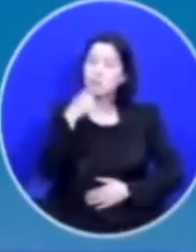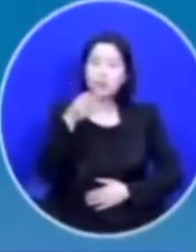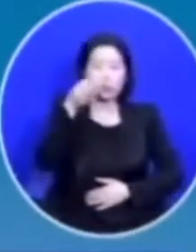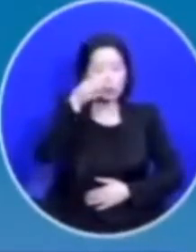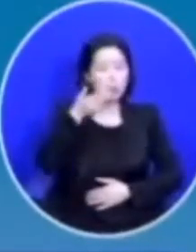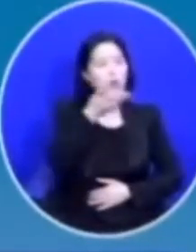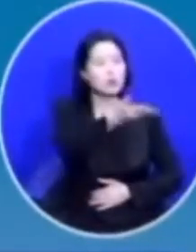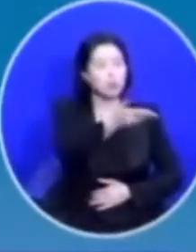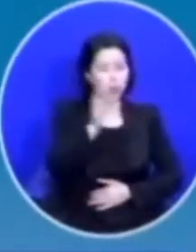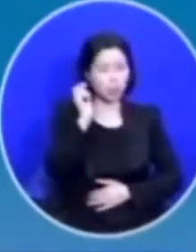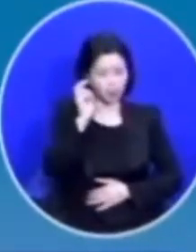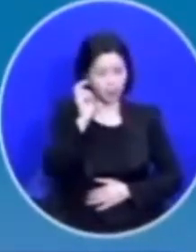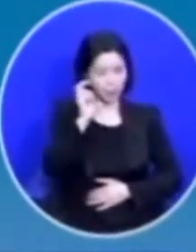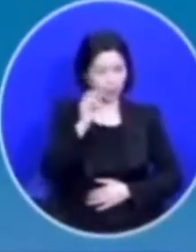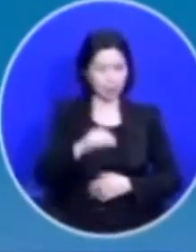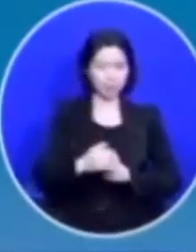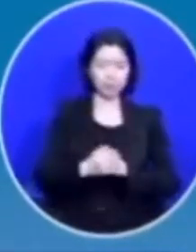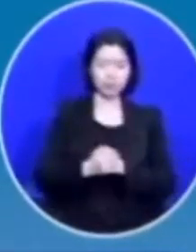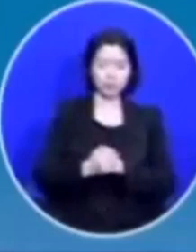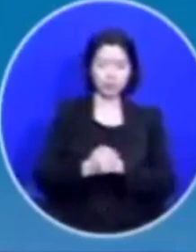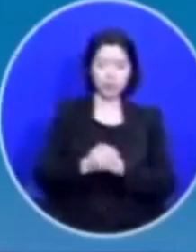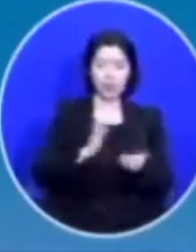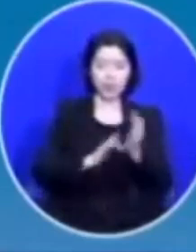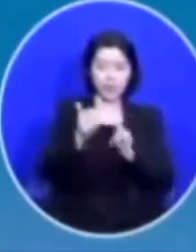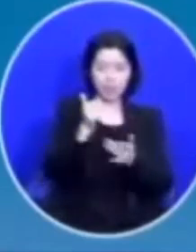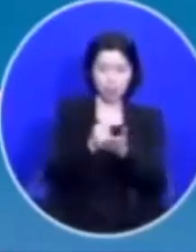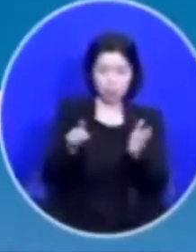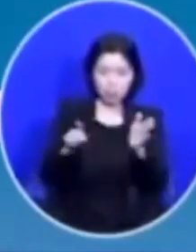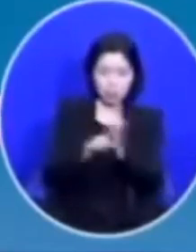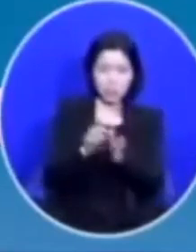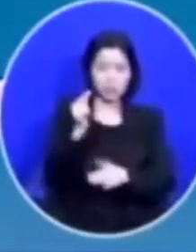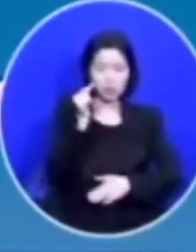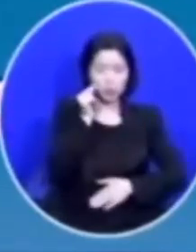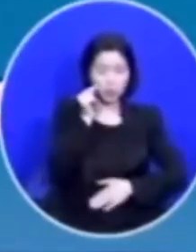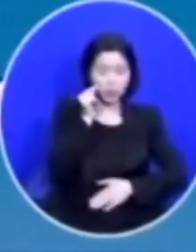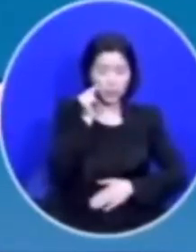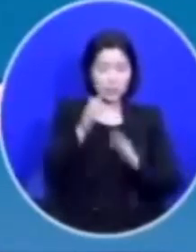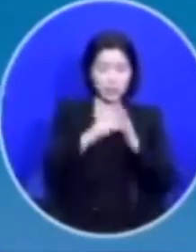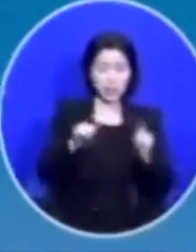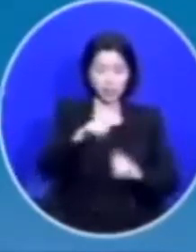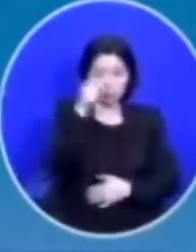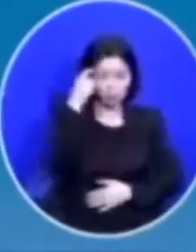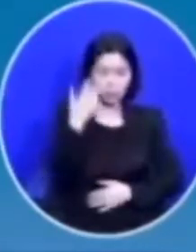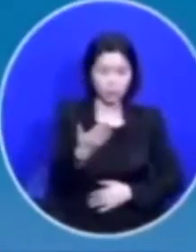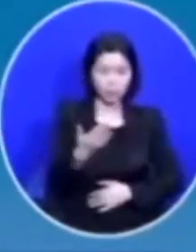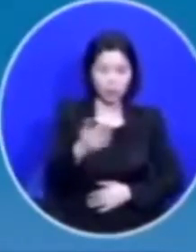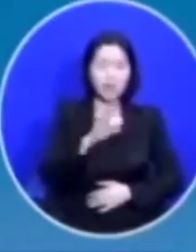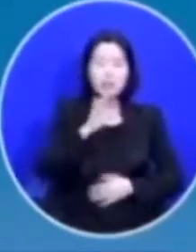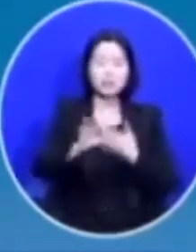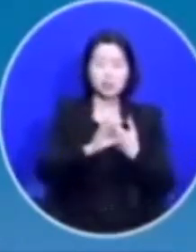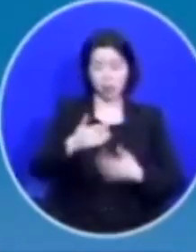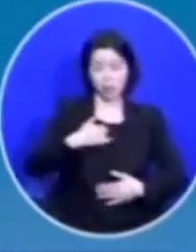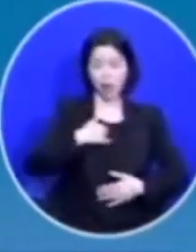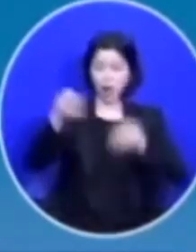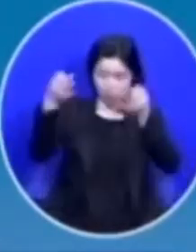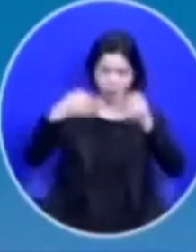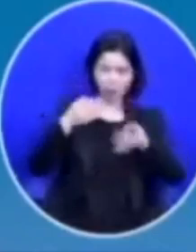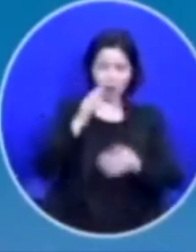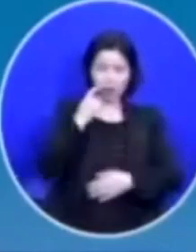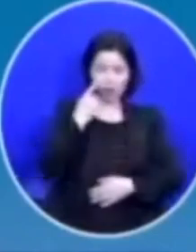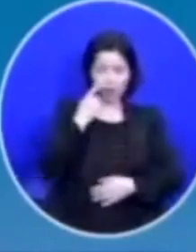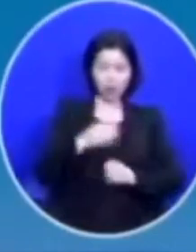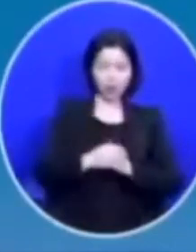거에요 예수님을 믿지 못하는 사람이 있습니까 그러면 나를 보시라는 거